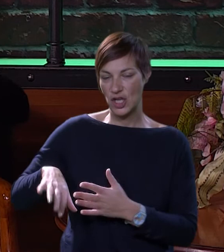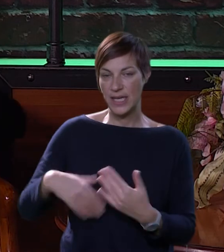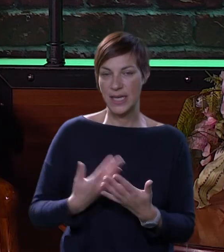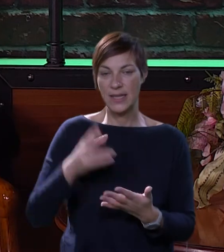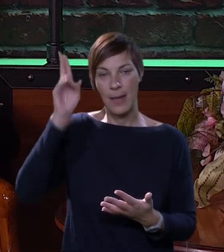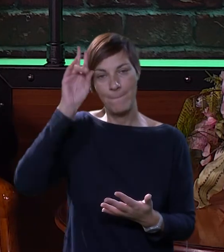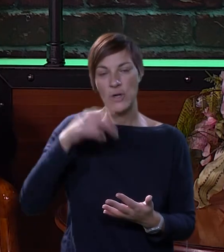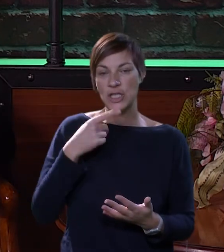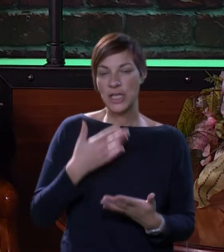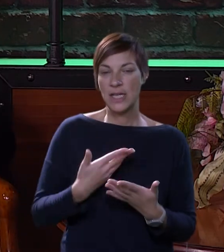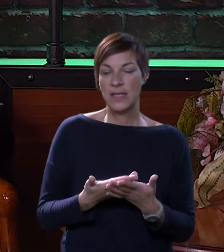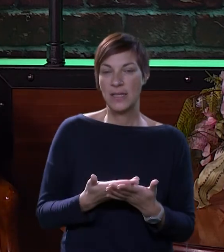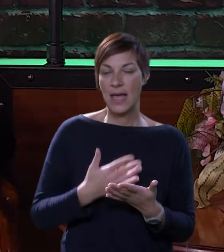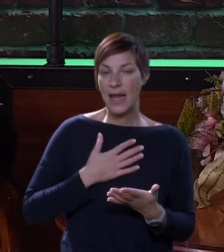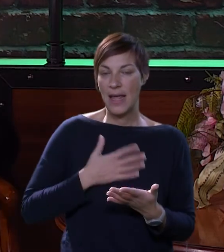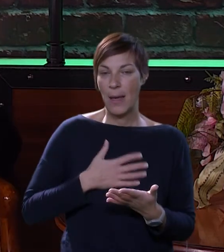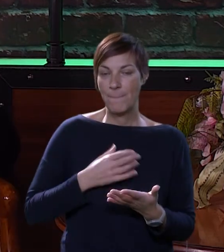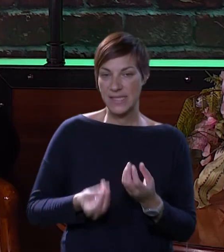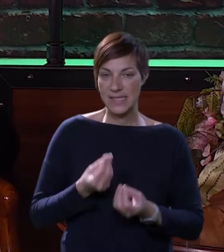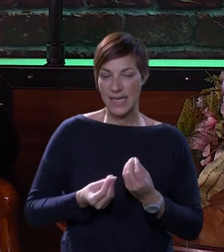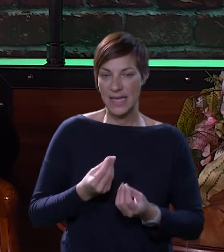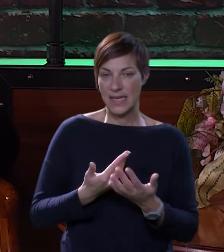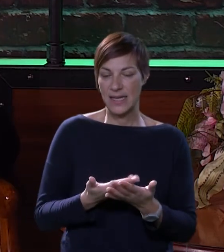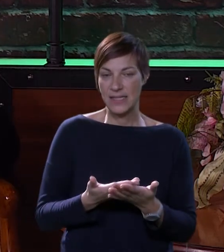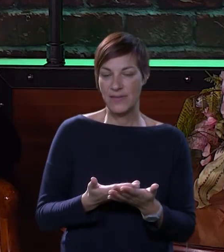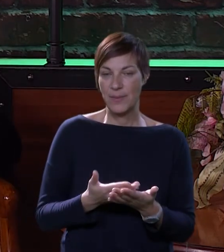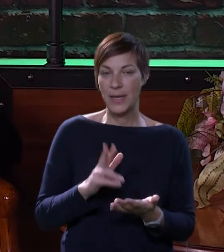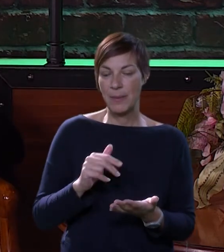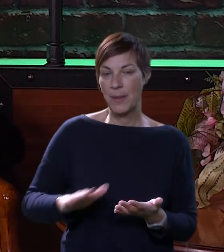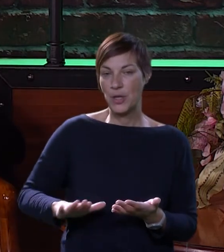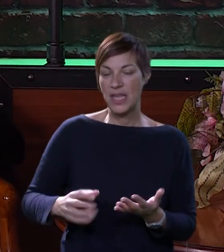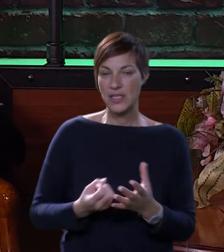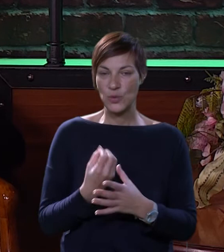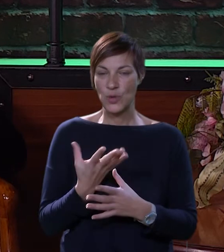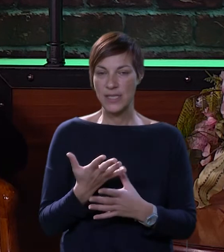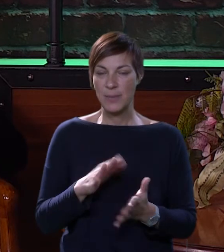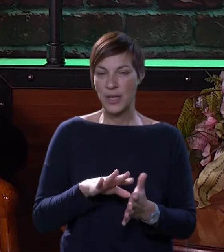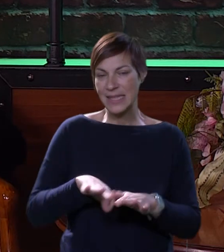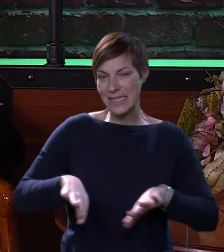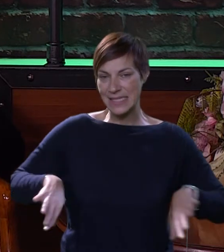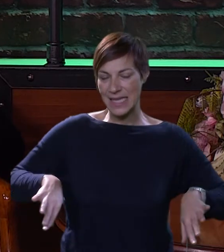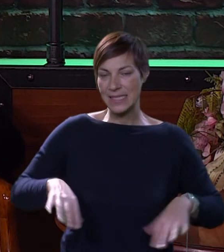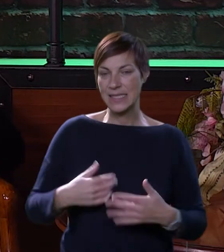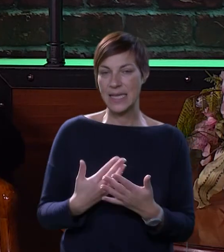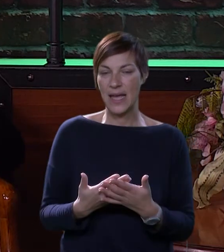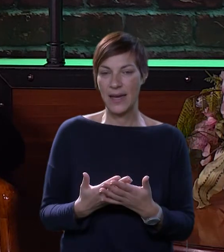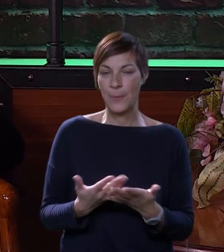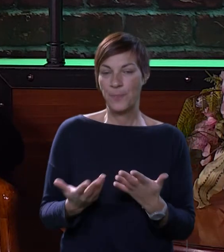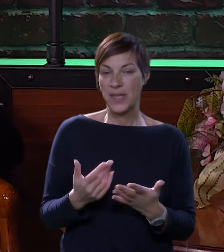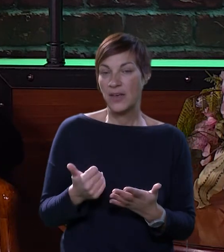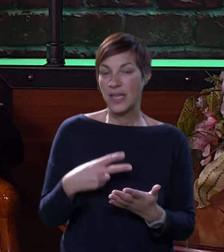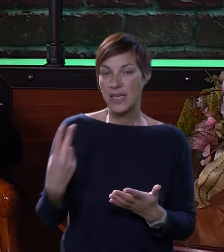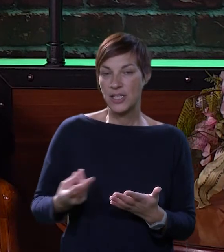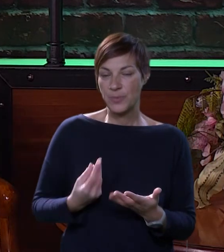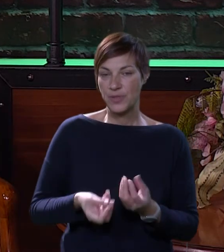i da ona može doći reći, ali ja bi se stvarno igrala s vama. Jer imamo djecu koja su po prirodi više distancirana jednom, ih neko